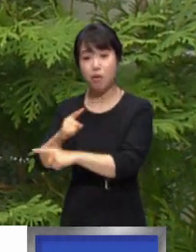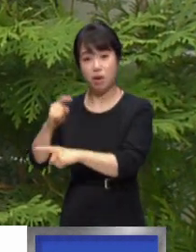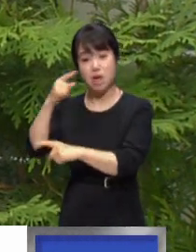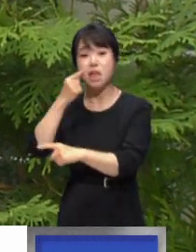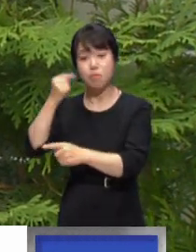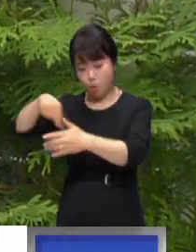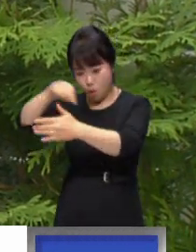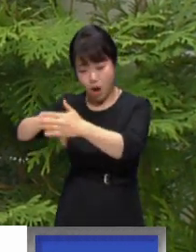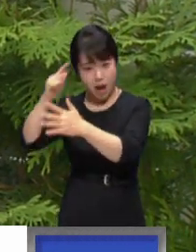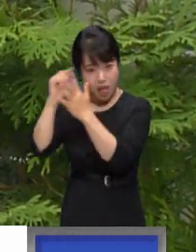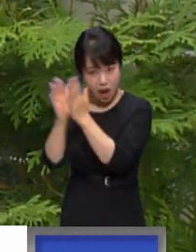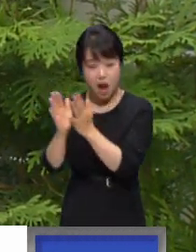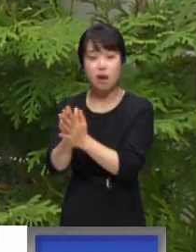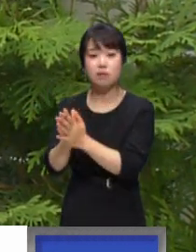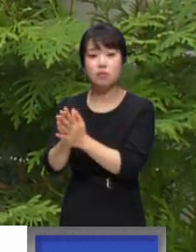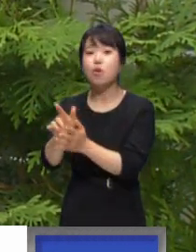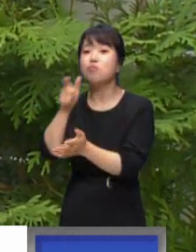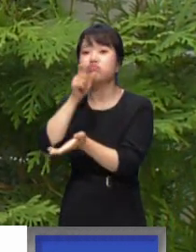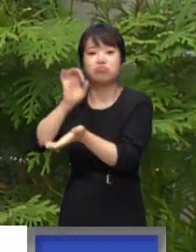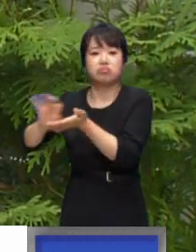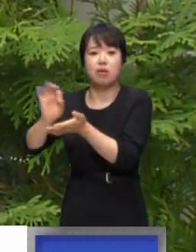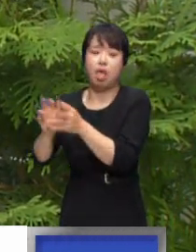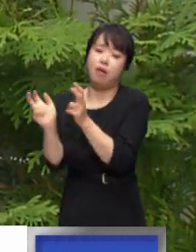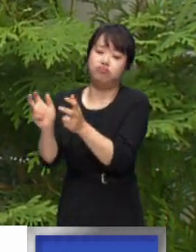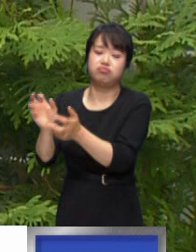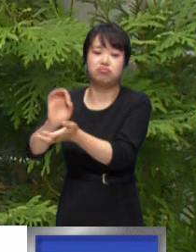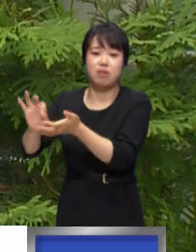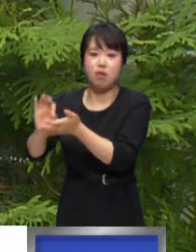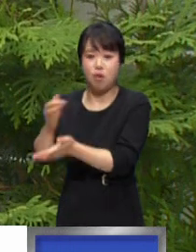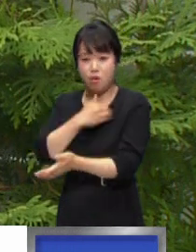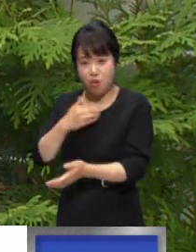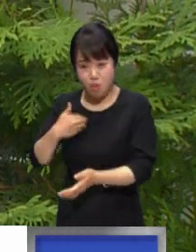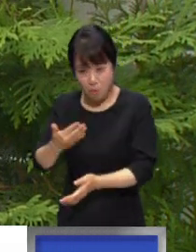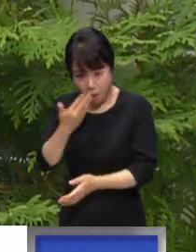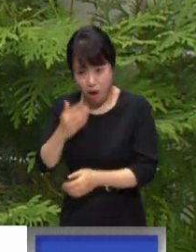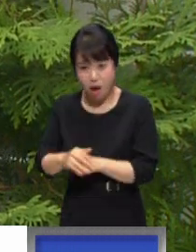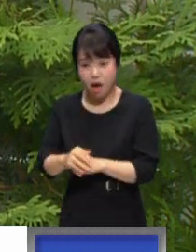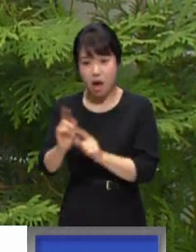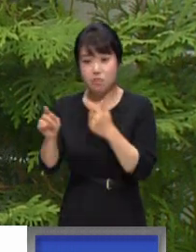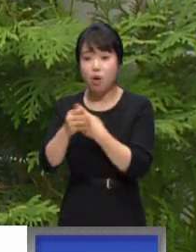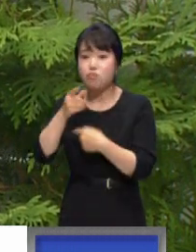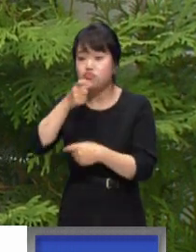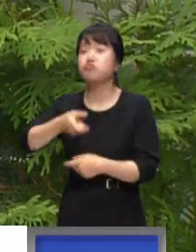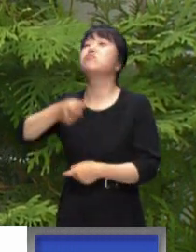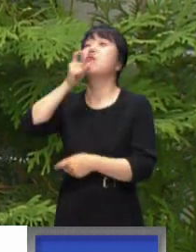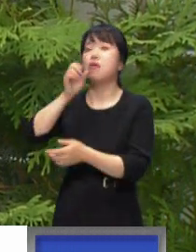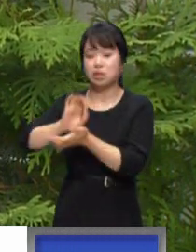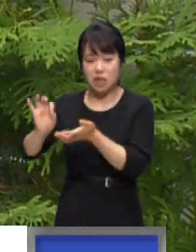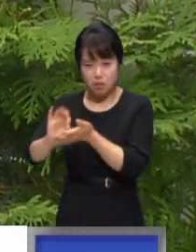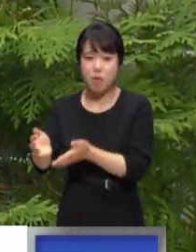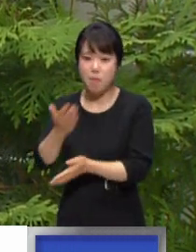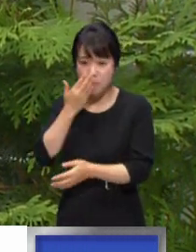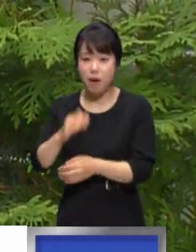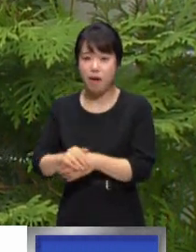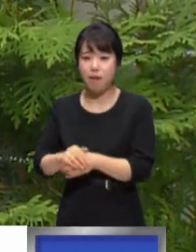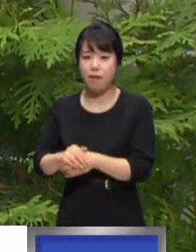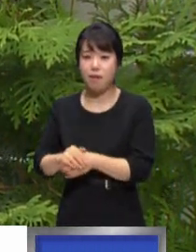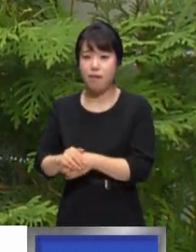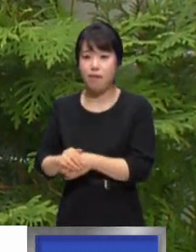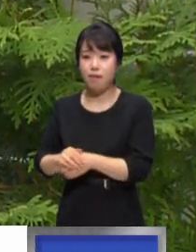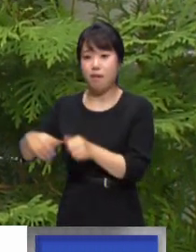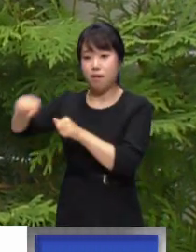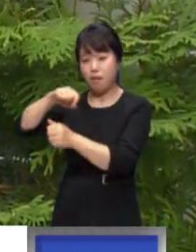내에서 농업 용수로 쓰든 공장을 돌리는 데 쓰든 아니면 식수를 제어하는 데 쓰든 그렇게 하는